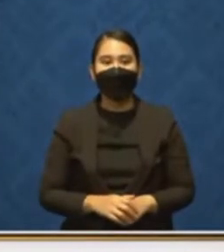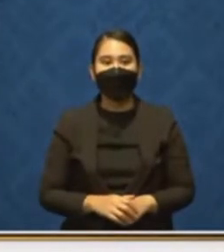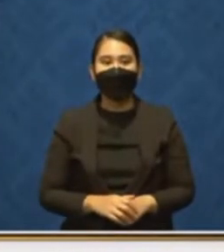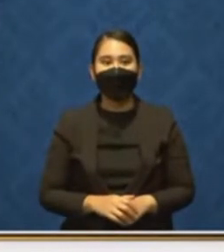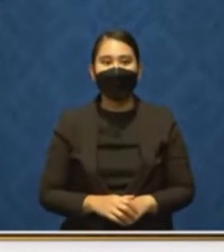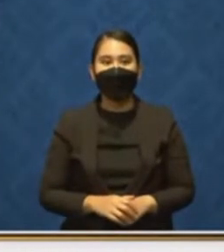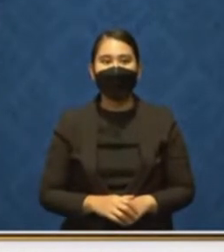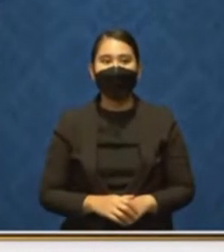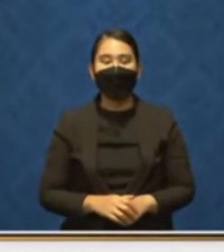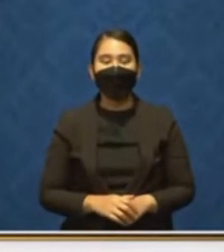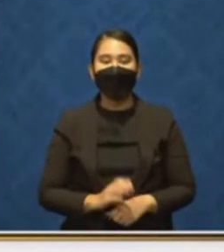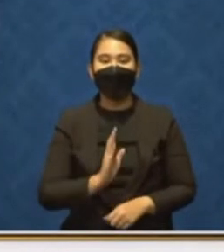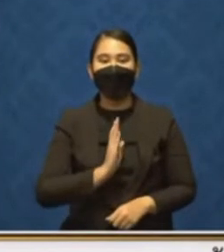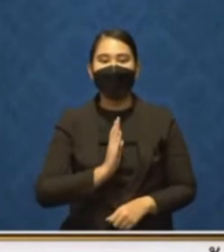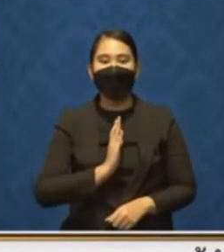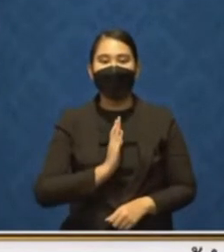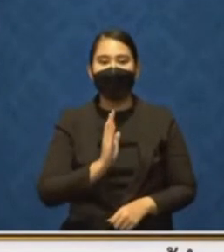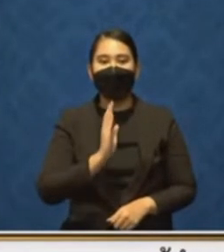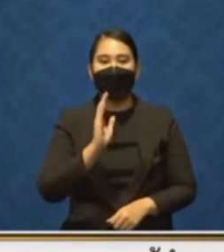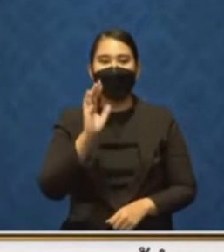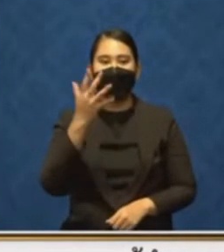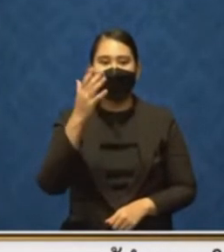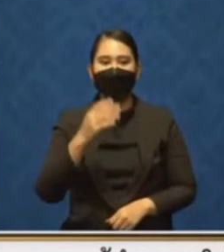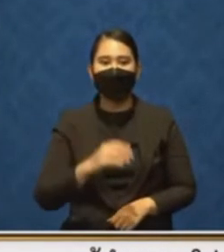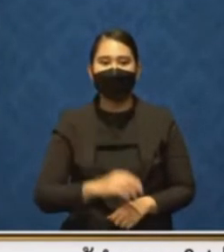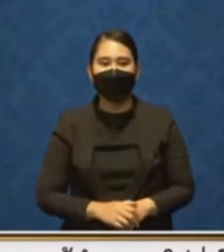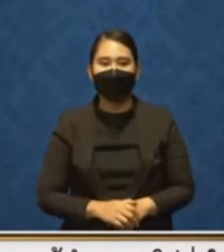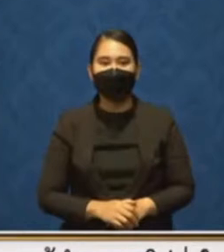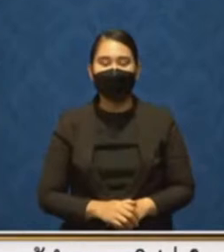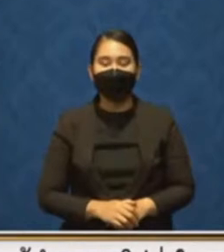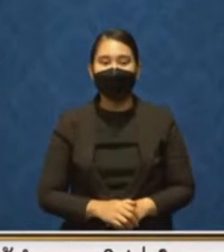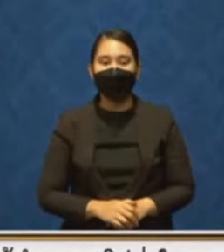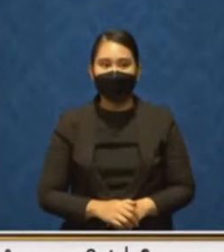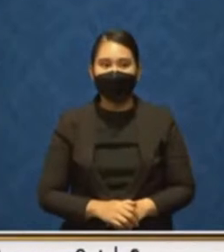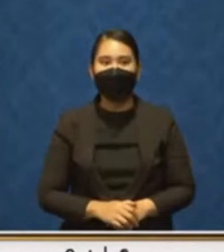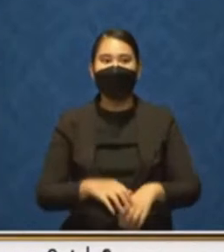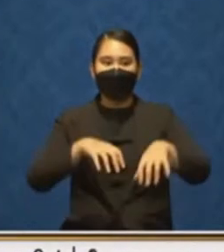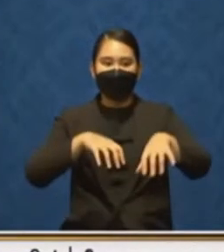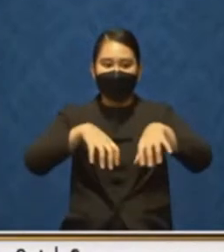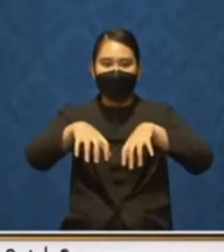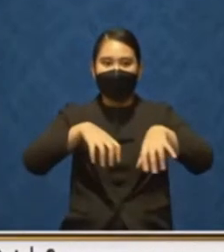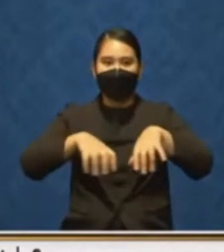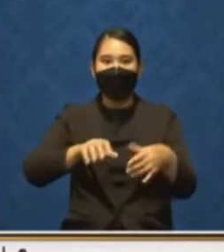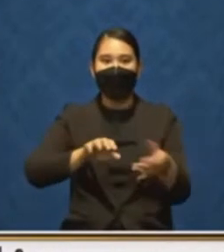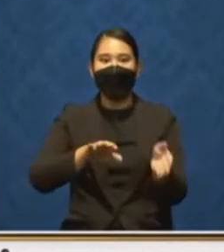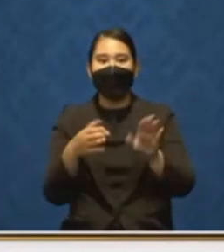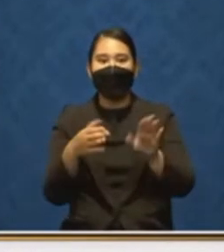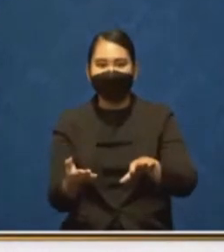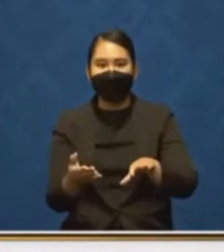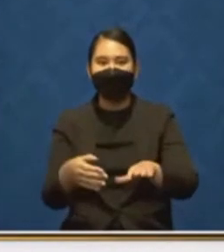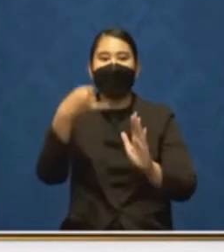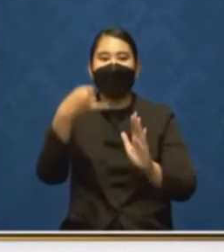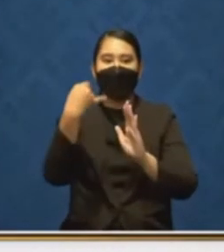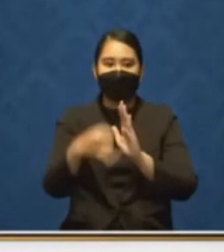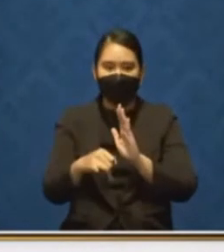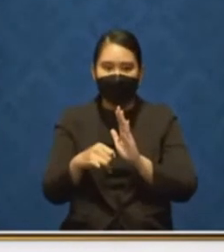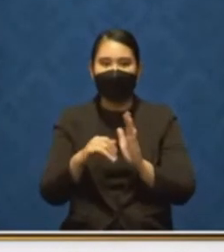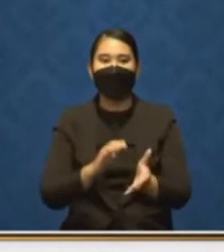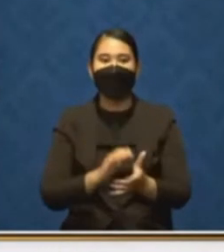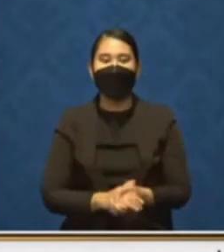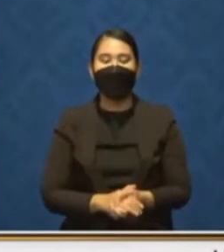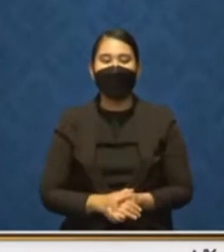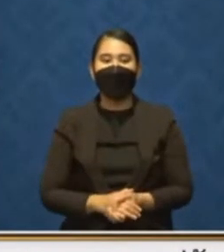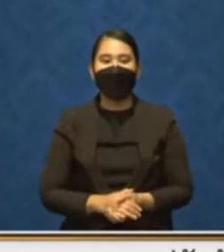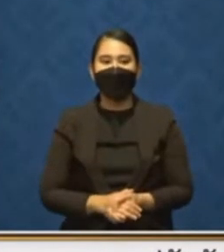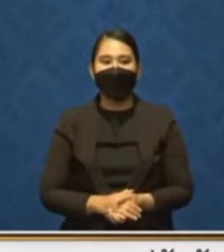ความซื่อสัตย์สุจริตนะครับบริหารราชการแผ่นดินล้มเหลวผิดพลาดบกพร่องไร้ประสิทธิภาพ